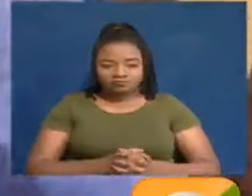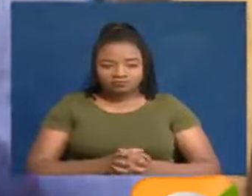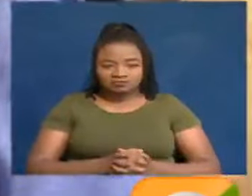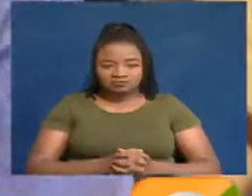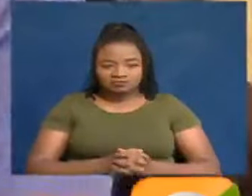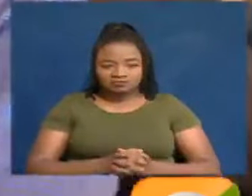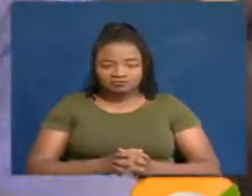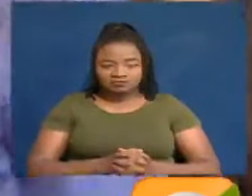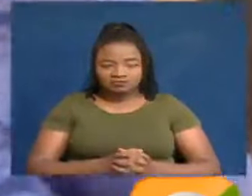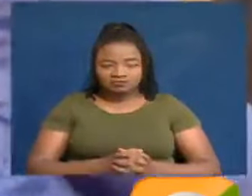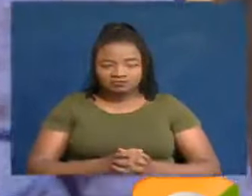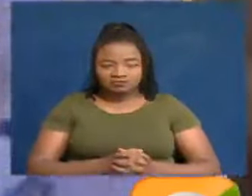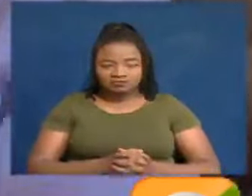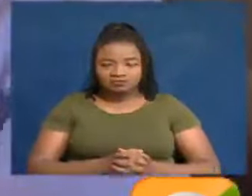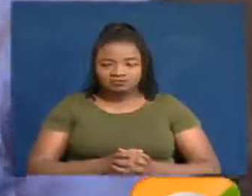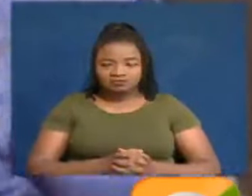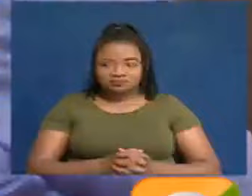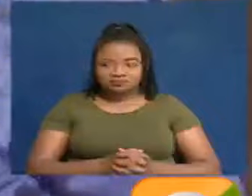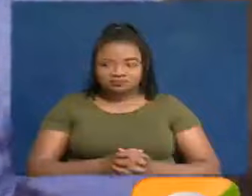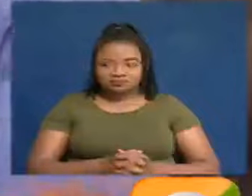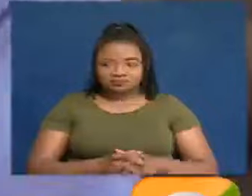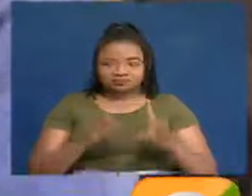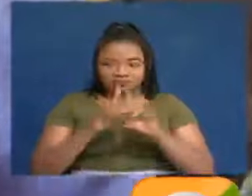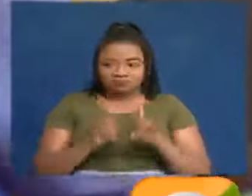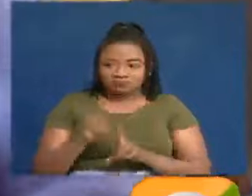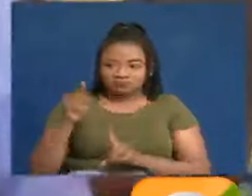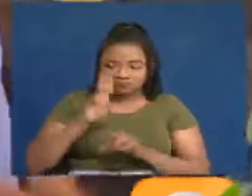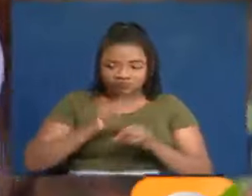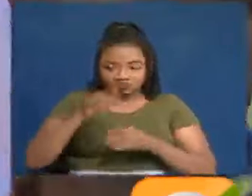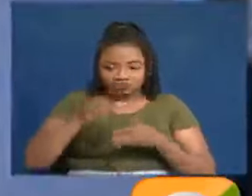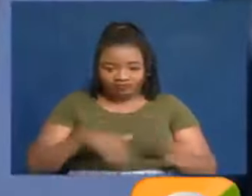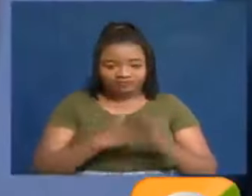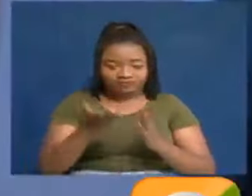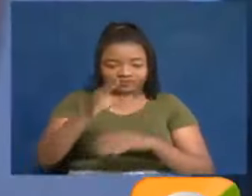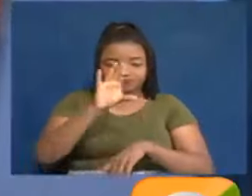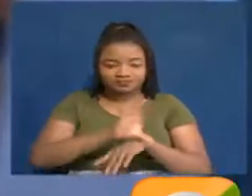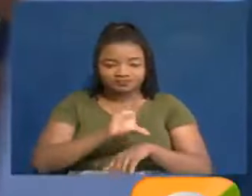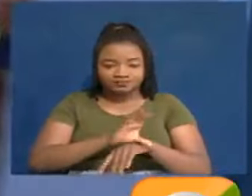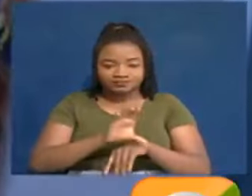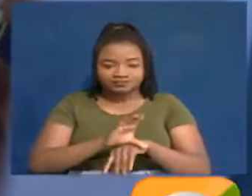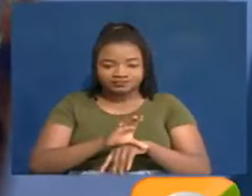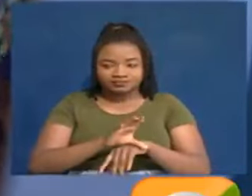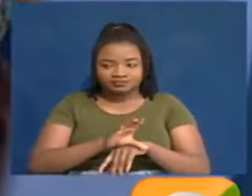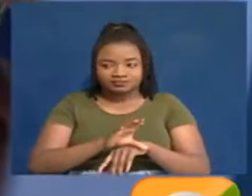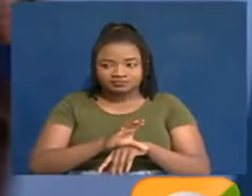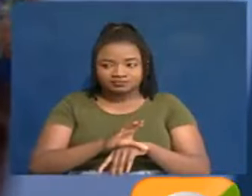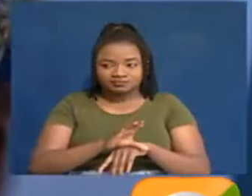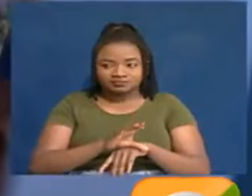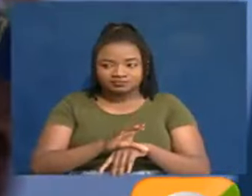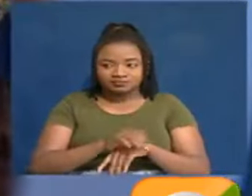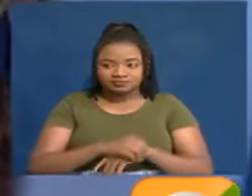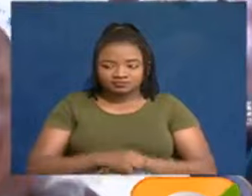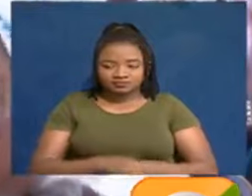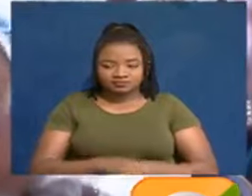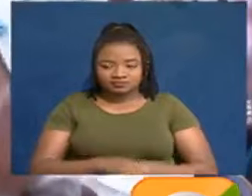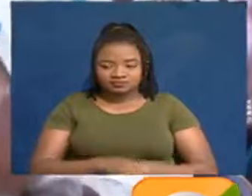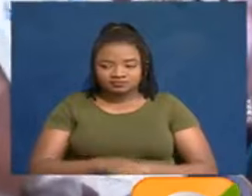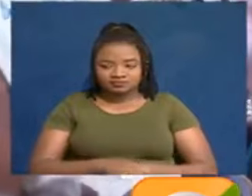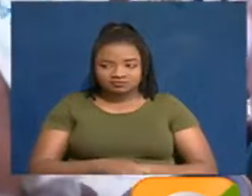Rais Ruto akitumia nafasi yake kanisani kuagiza viongozi waliochaguliwa kuongoza katika kuhubiri umoja nchini.